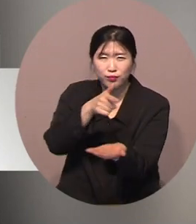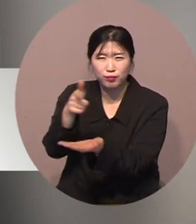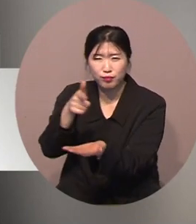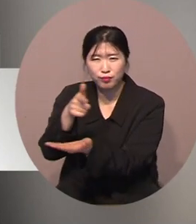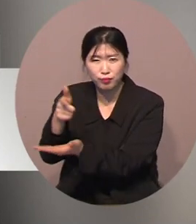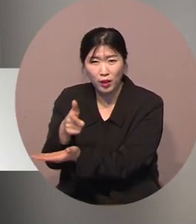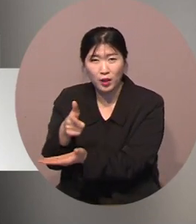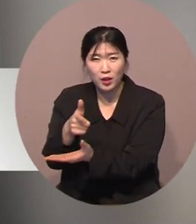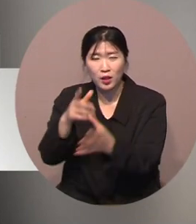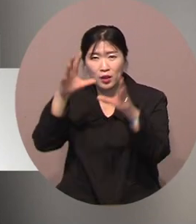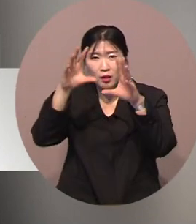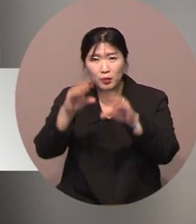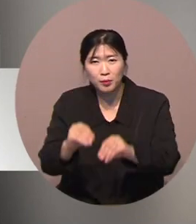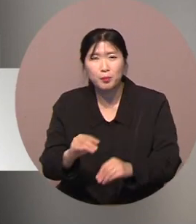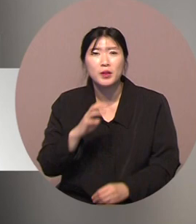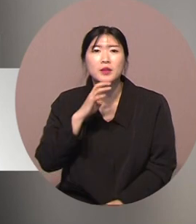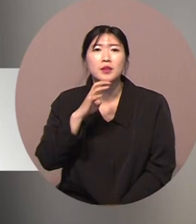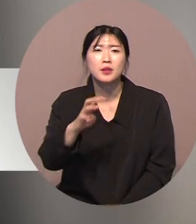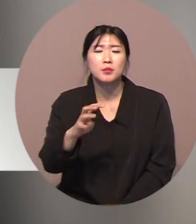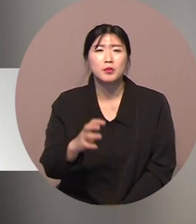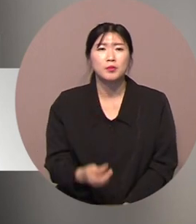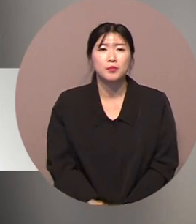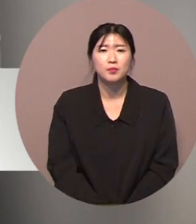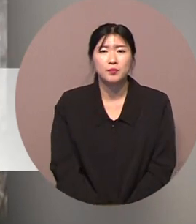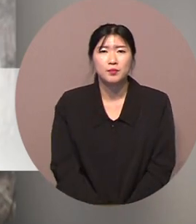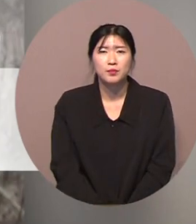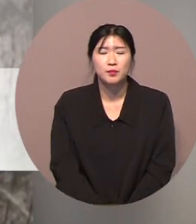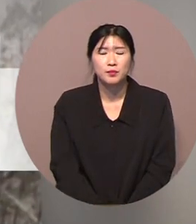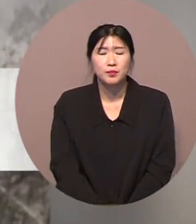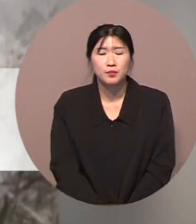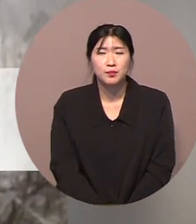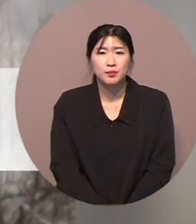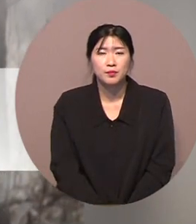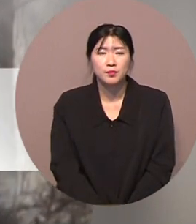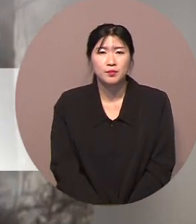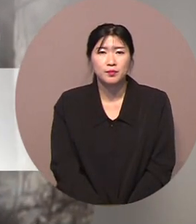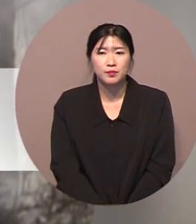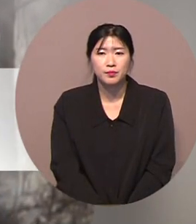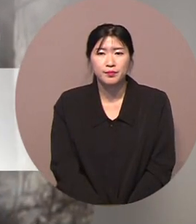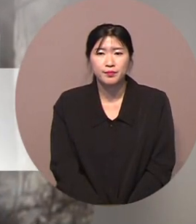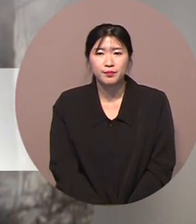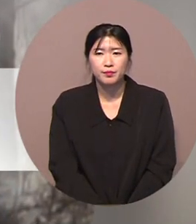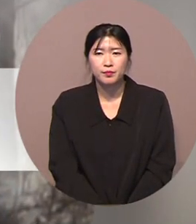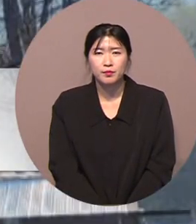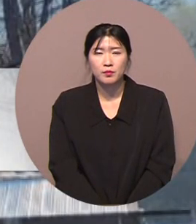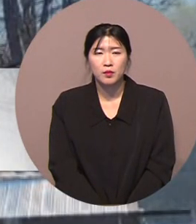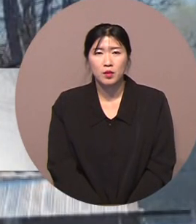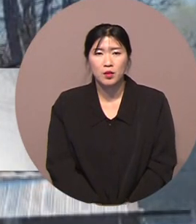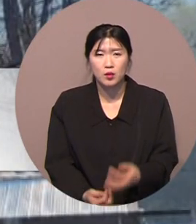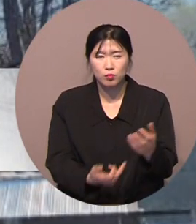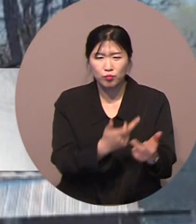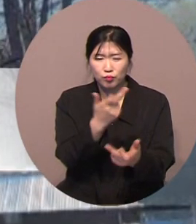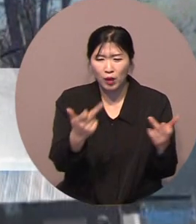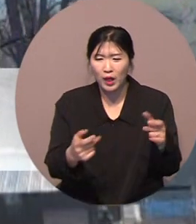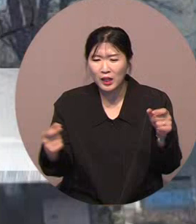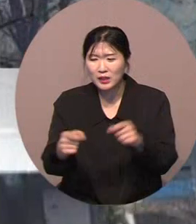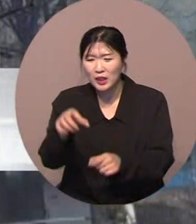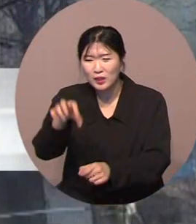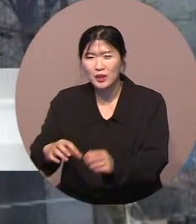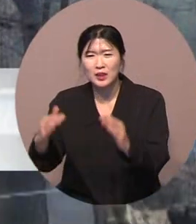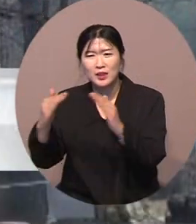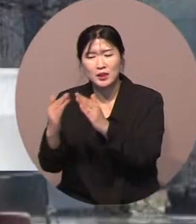인력과 진화 장비등을 집중 투입해 40여분 만에 불을 걷습니다 살림 당국은 야산 근처에 비어 있는